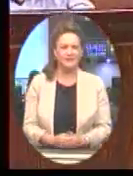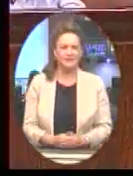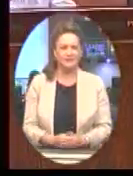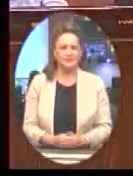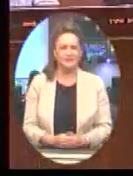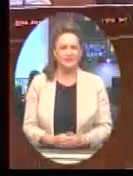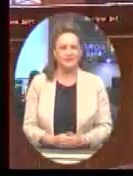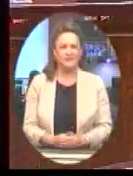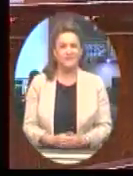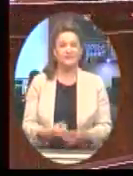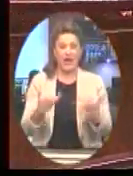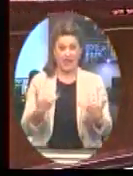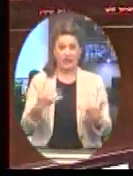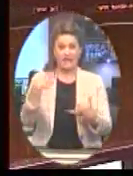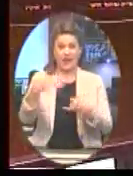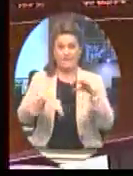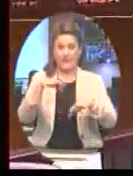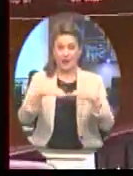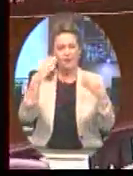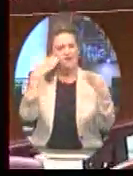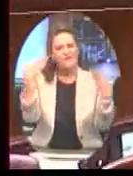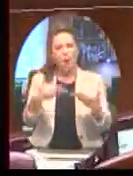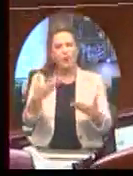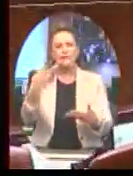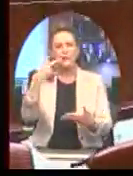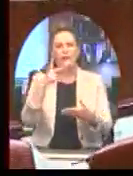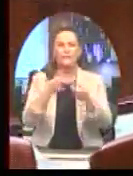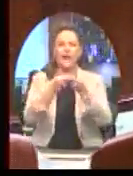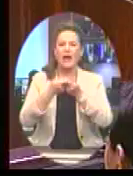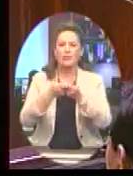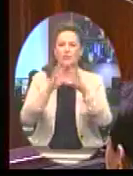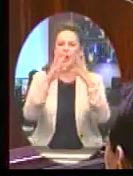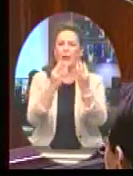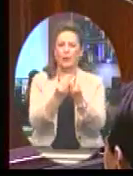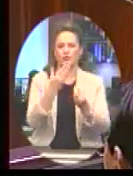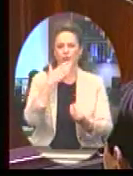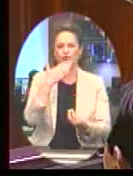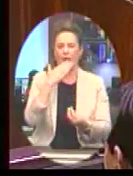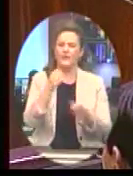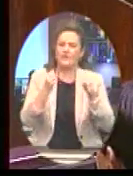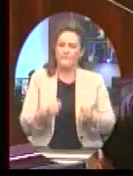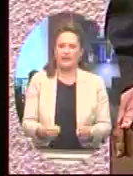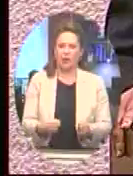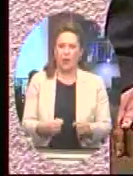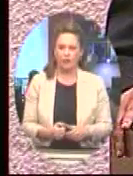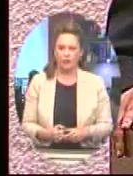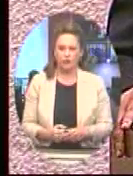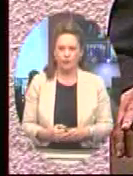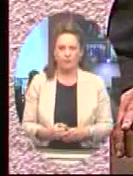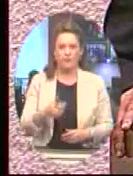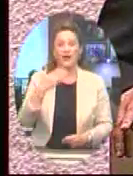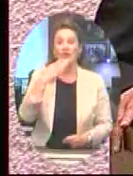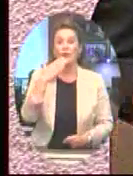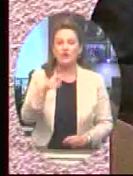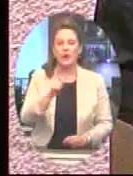עכשיו אחרי הבחירות, הפוקוס נע כל הזמן מאחדותה ושלמותה של ירושלים לביטחונה של העיר. ירושלים לא